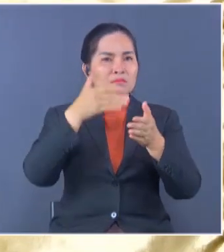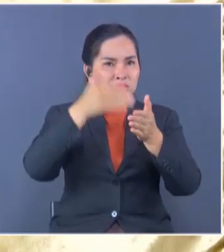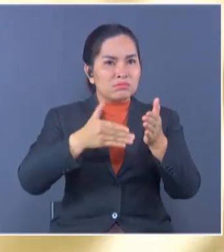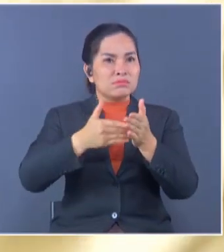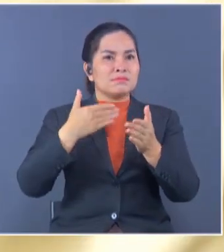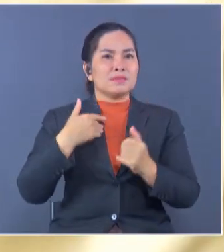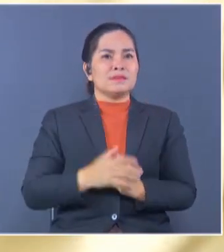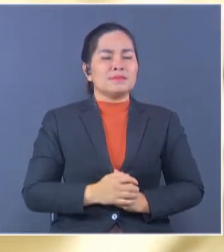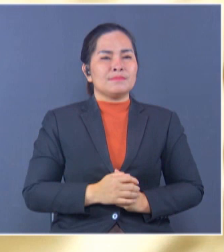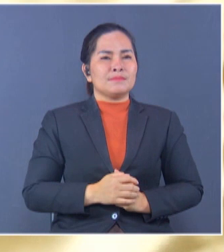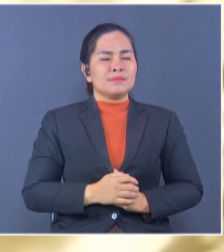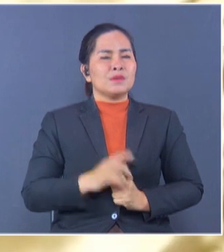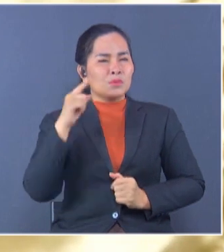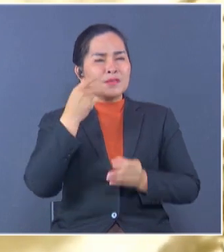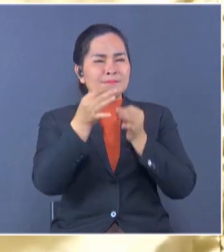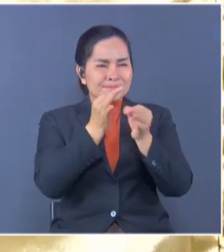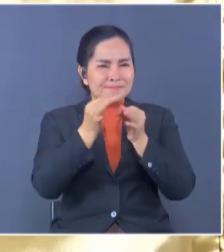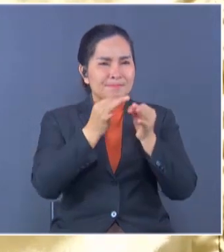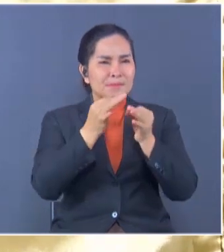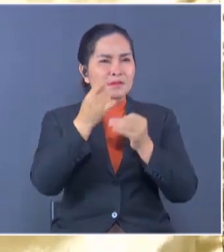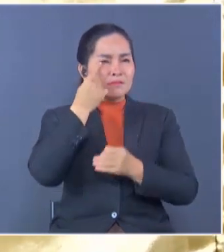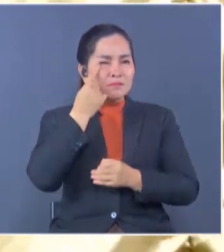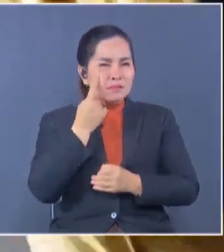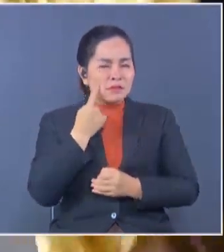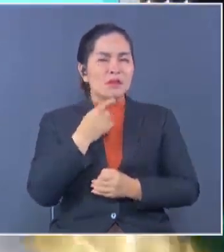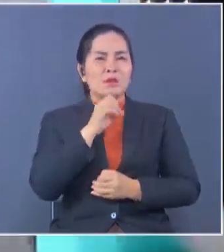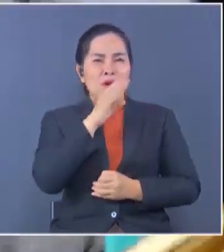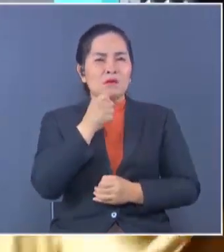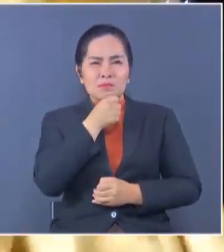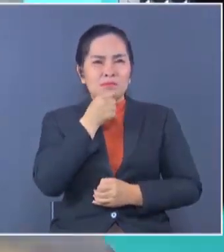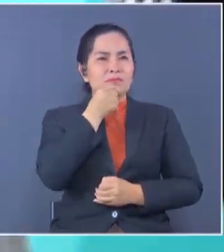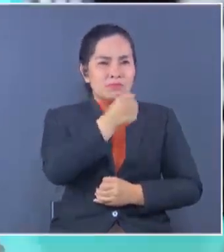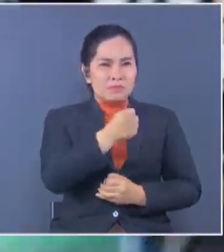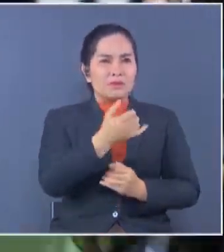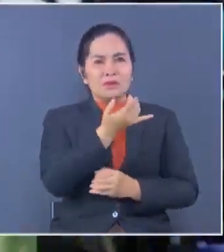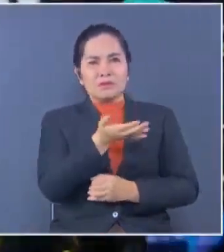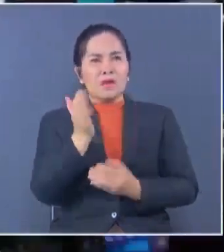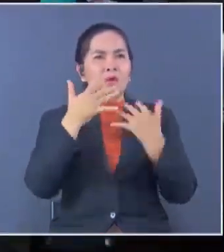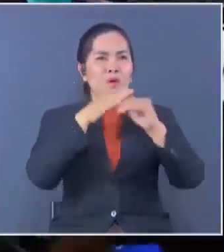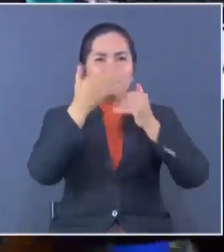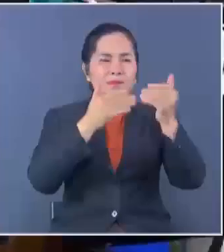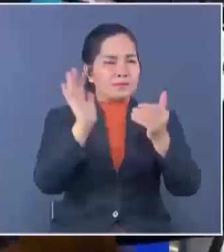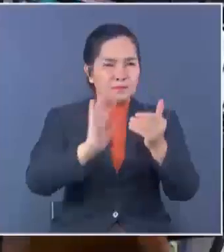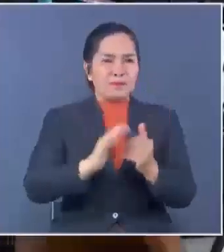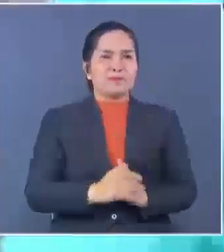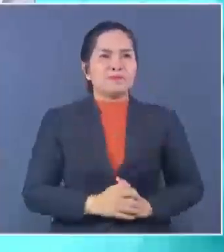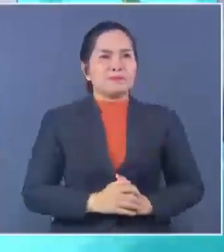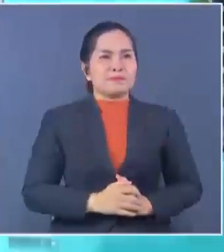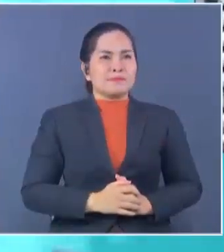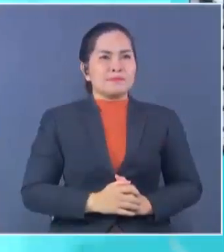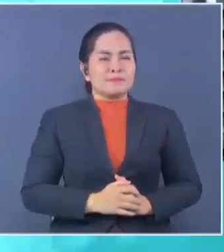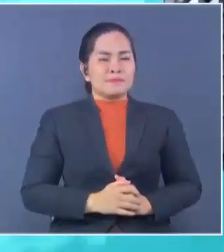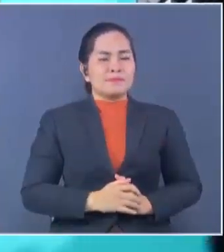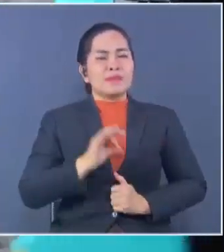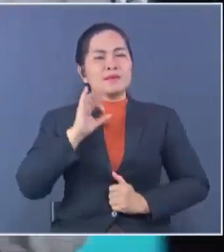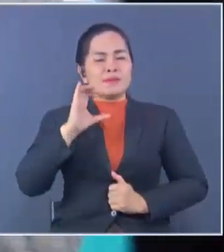งจากนั้นเชอร์เอมก็พยายามจะอธิบายค่ะจนน้ำตาร่วงต้องขอคืนไมค์แล้วก็ลุกออกไม่ขอร่วมกิจกรรมดูดวงในครั้งนี้ซึ่งแฟน